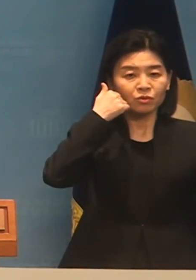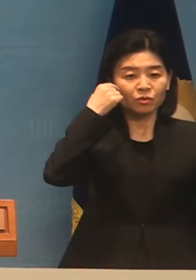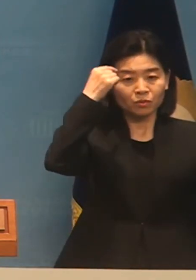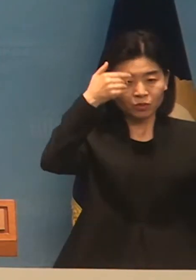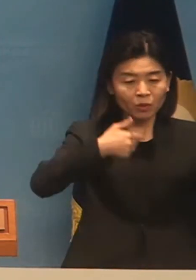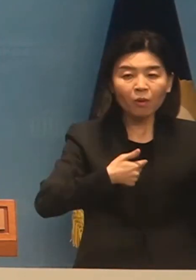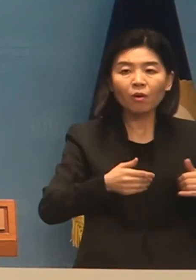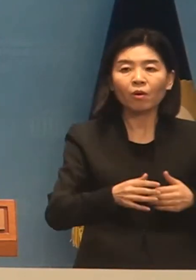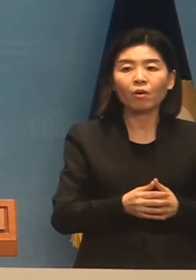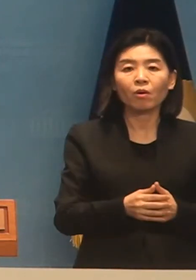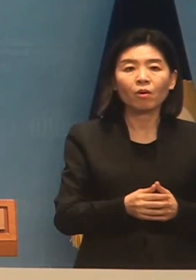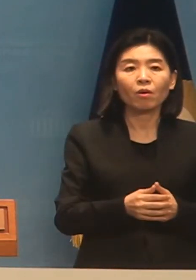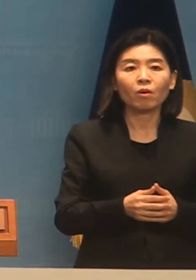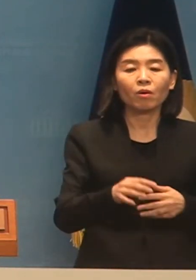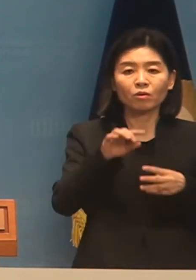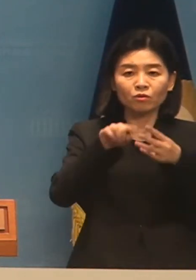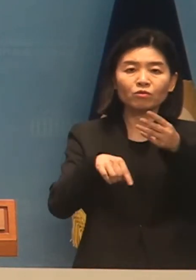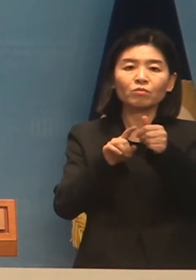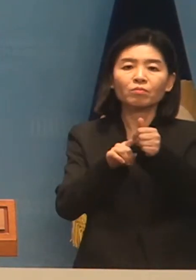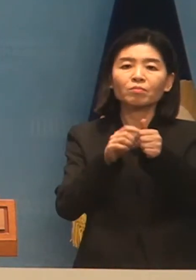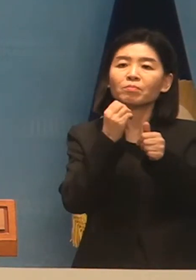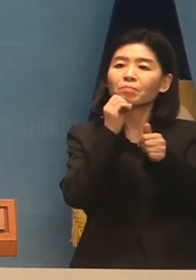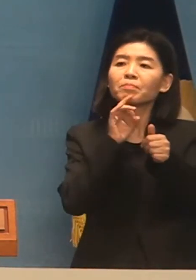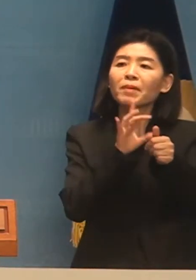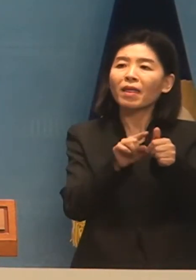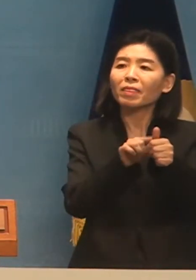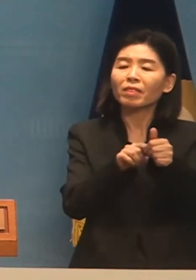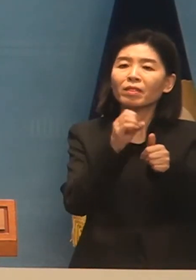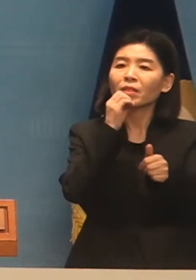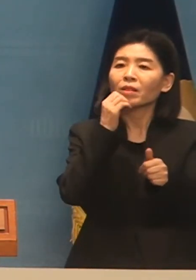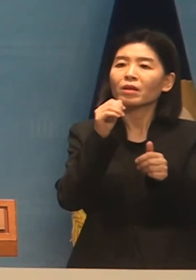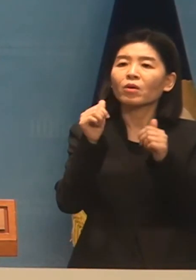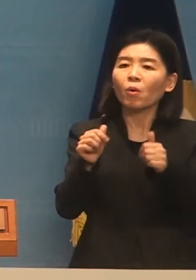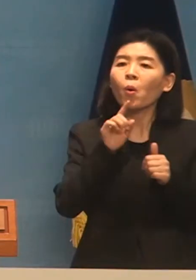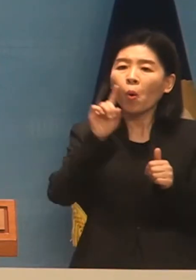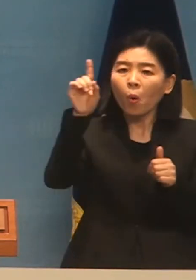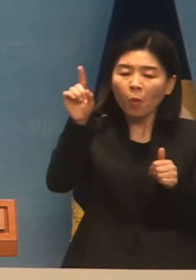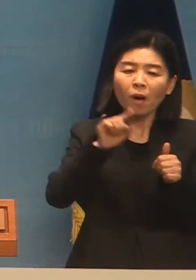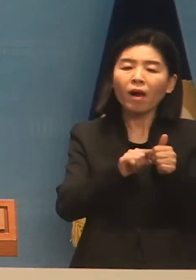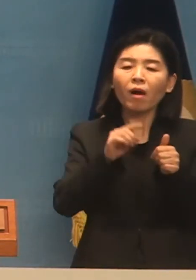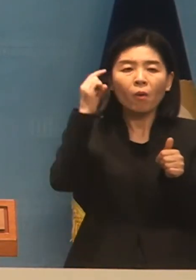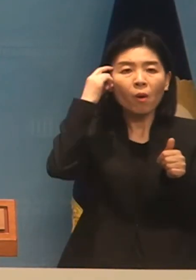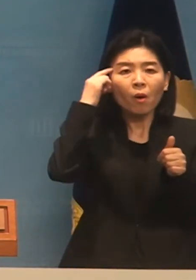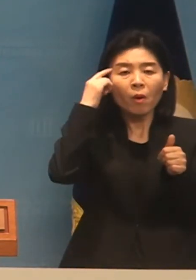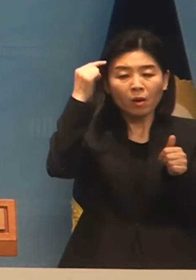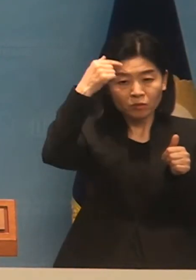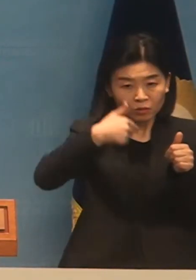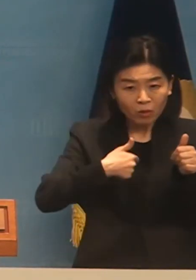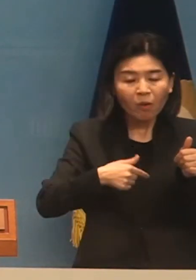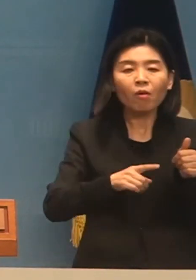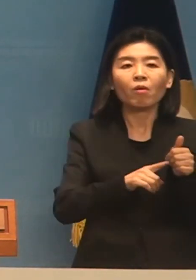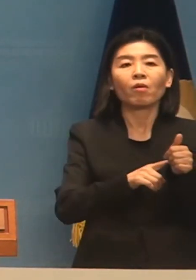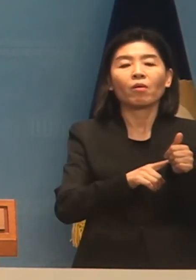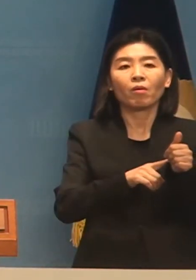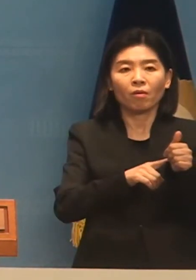사생에서는 왜 이렇게 윤석열만 고발을 많이 하느냐라는 질문을 한 적이 있습니다. 제가 거기에 대해서